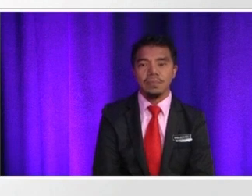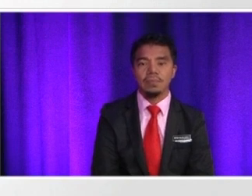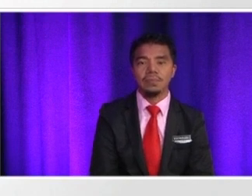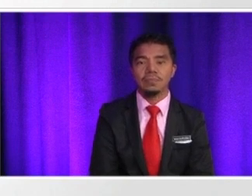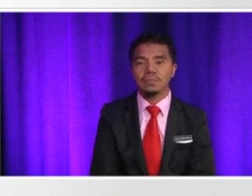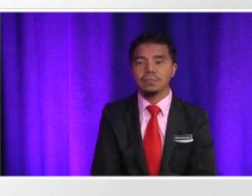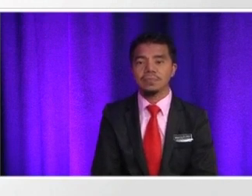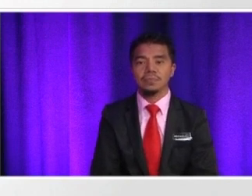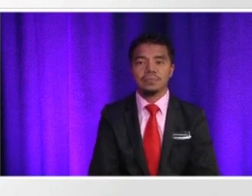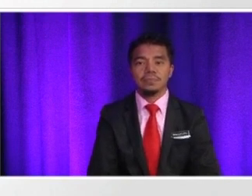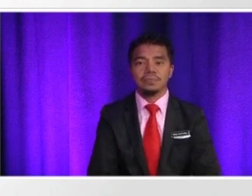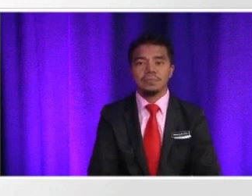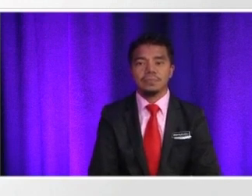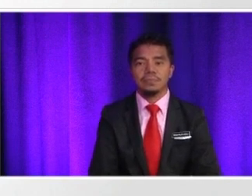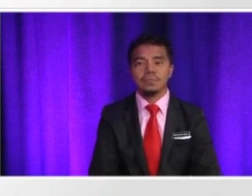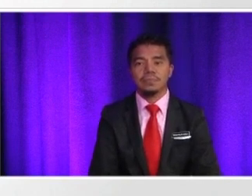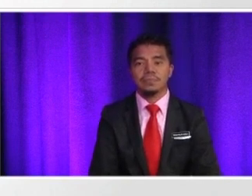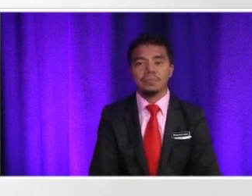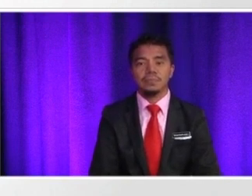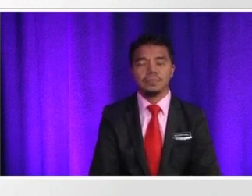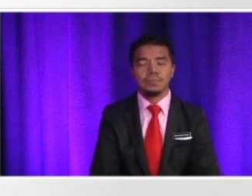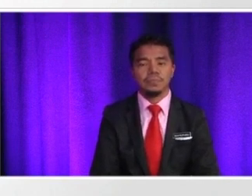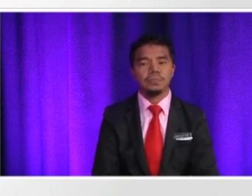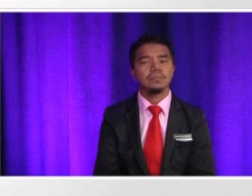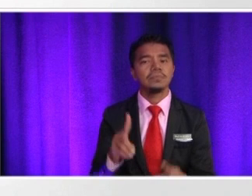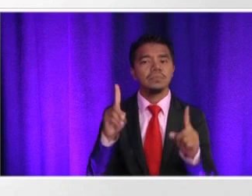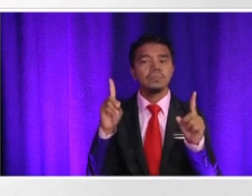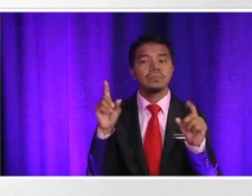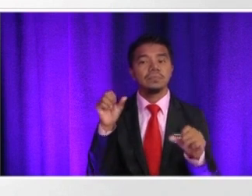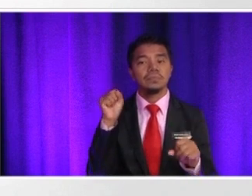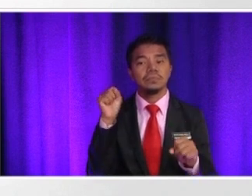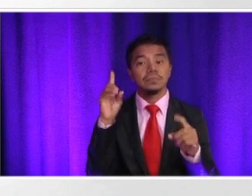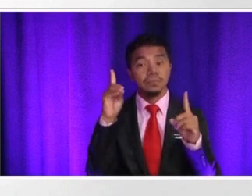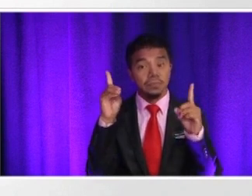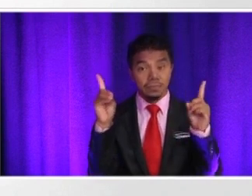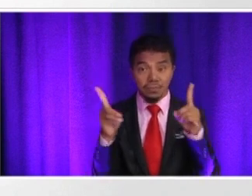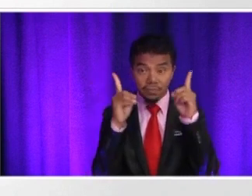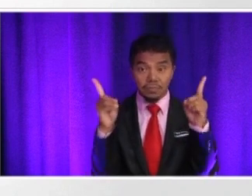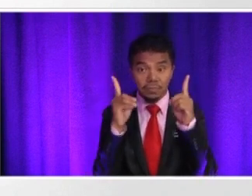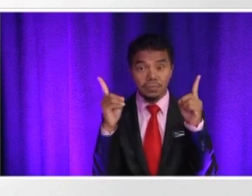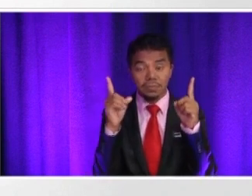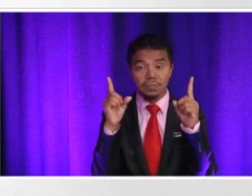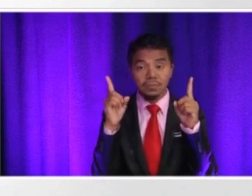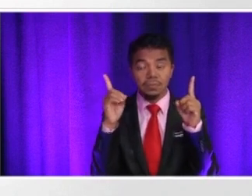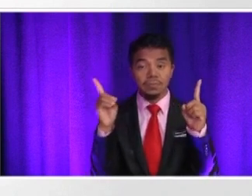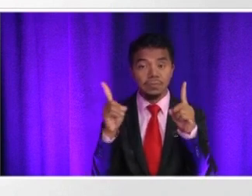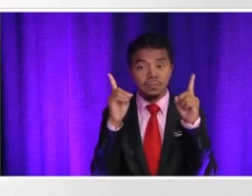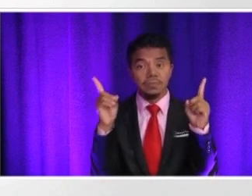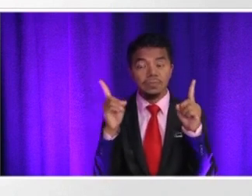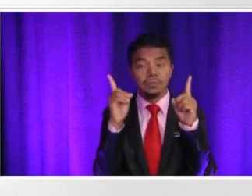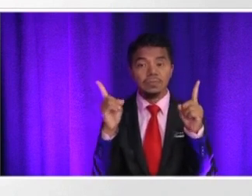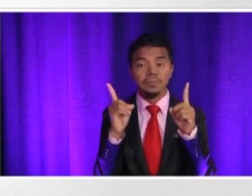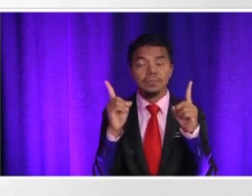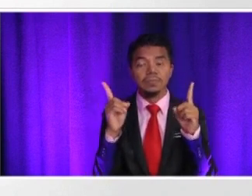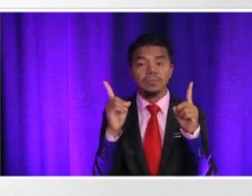Kala-kala keterangannya ni ialah sentiasa peka dan sentiasa berusaha mencari peluang dan maklumat terkini dalam bidang